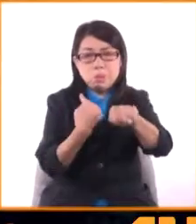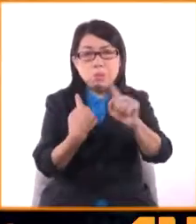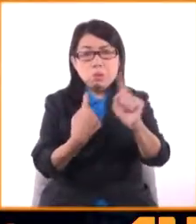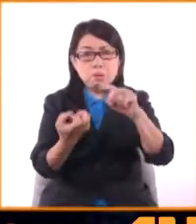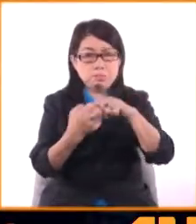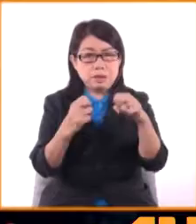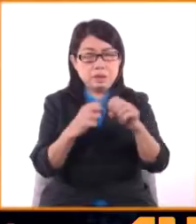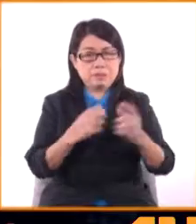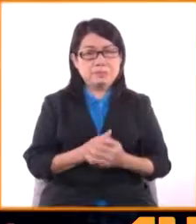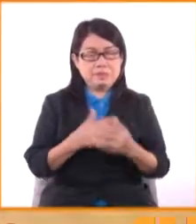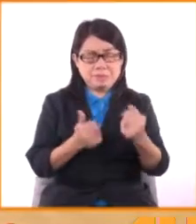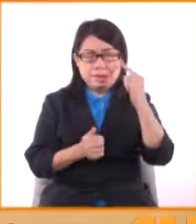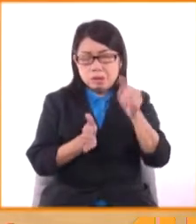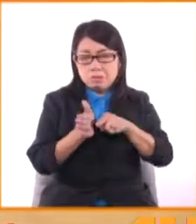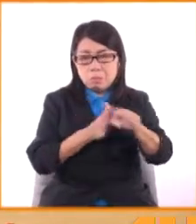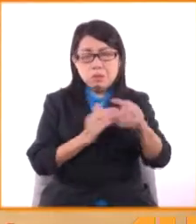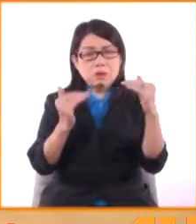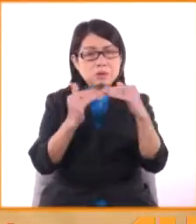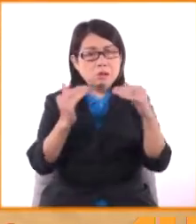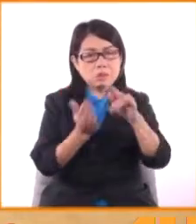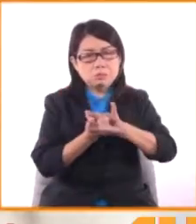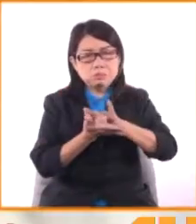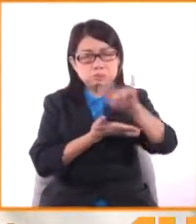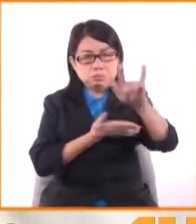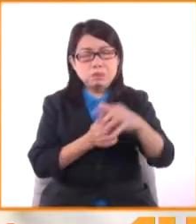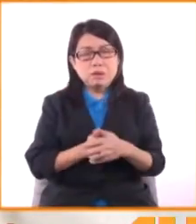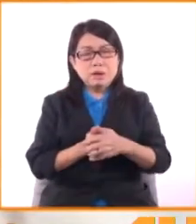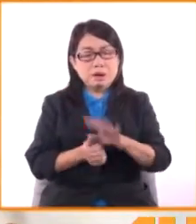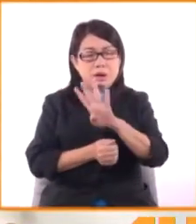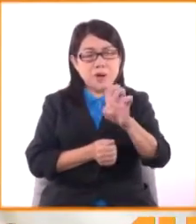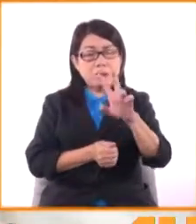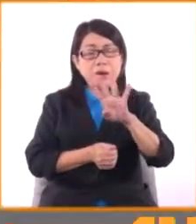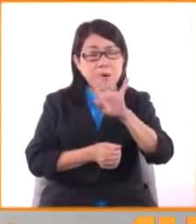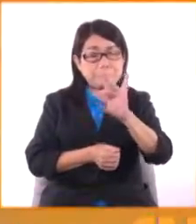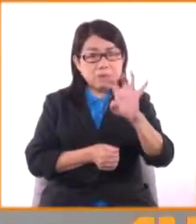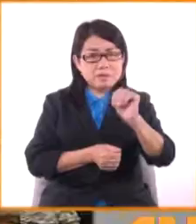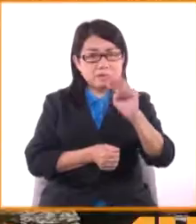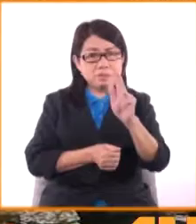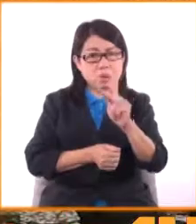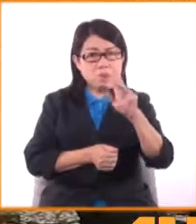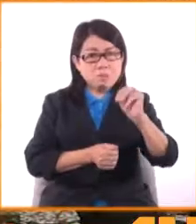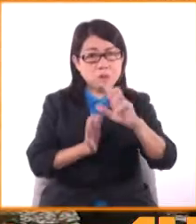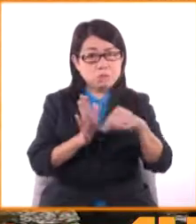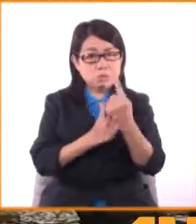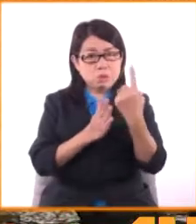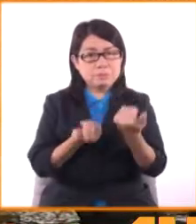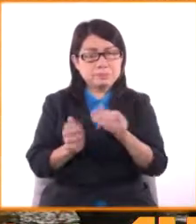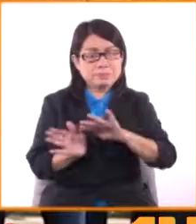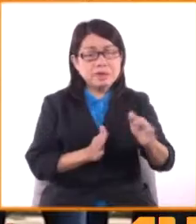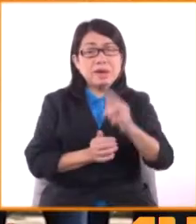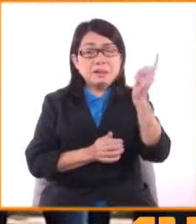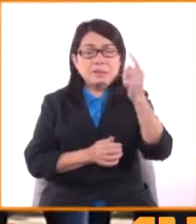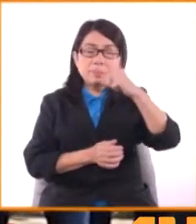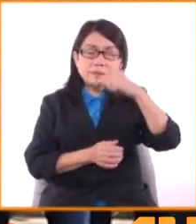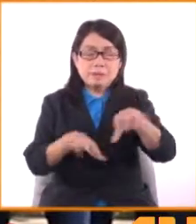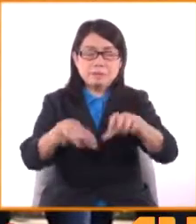กันตั้งเป้าความเร็วเทียบเท่าเครื่องบินที่840กิโลเมตรต่อชั่วโมงการท่องเที่ยวแห่งประเทศไทย